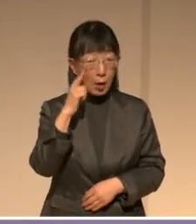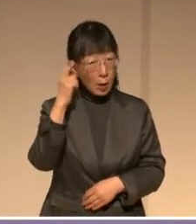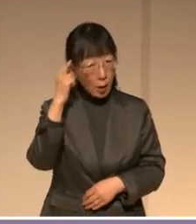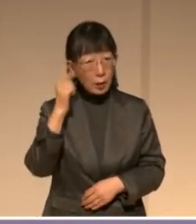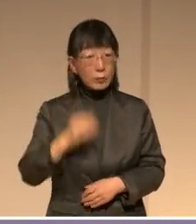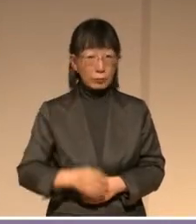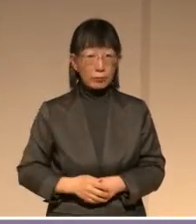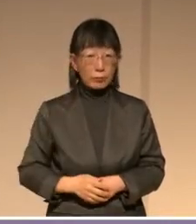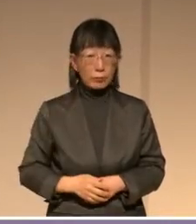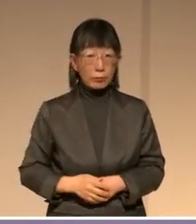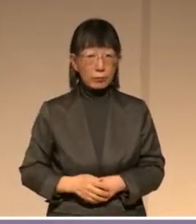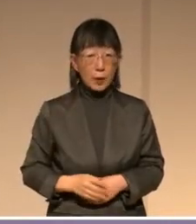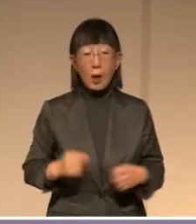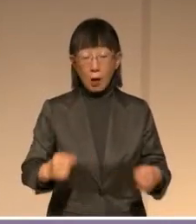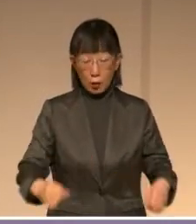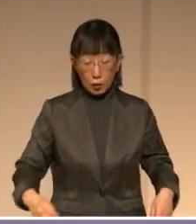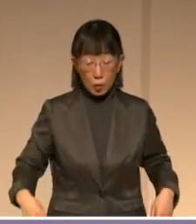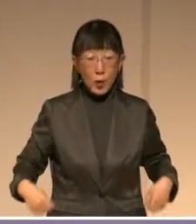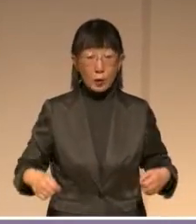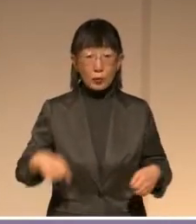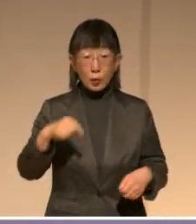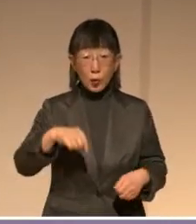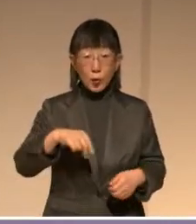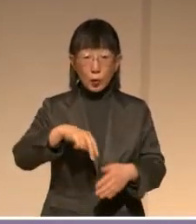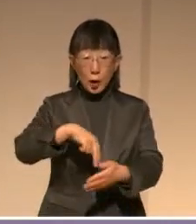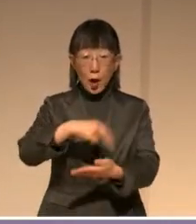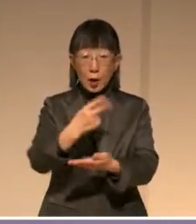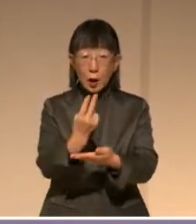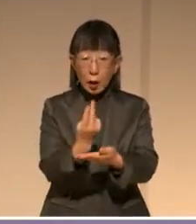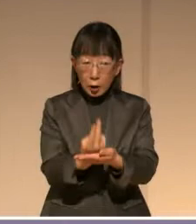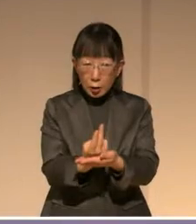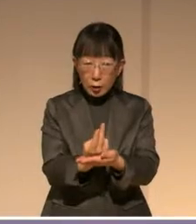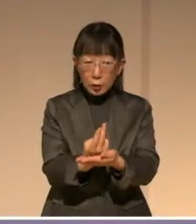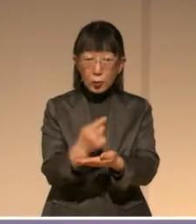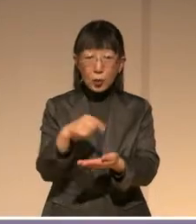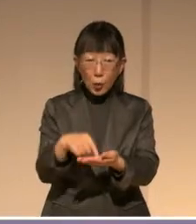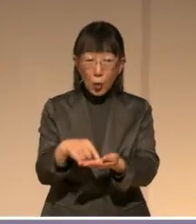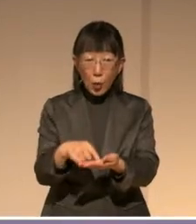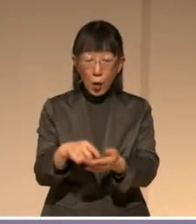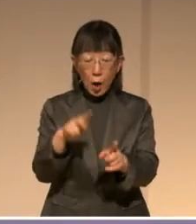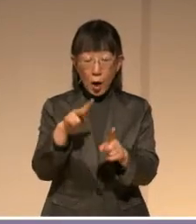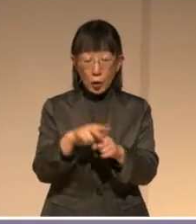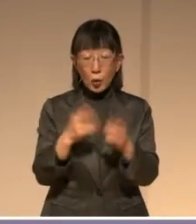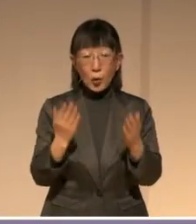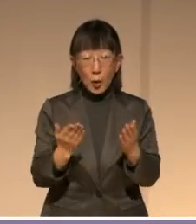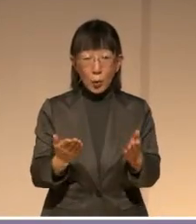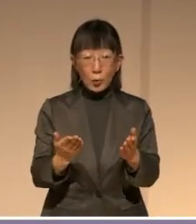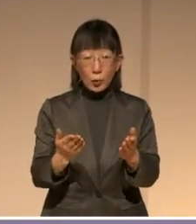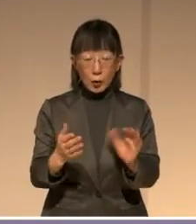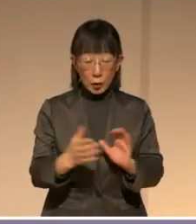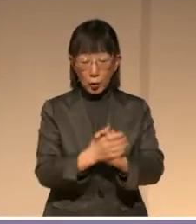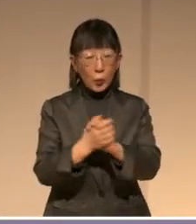は北小学校の頃友達の前でこう自慢するひとつみたいなよく英語逆立ちできる子がいたりと